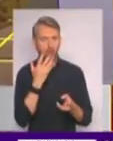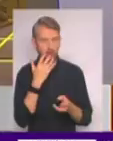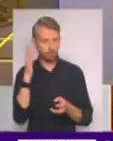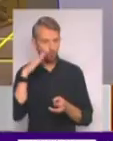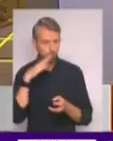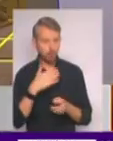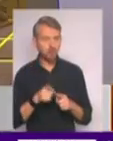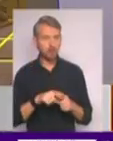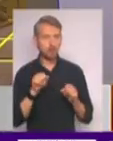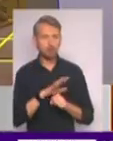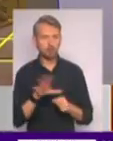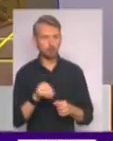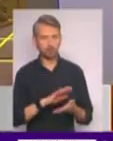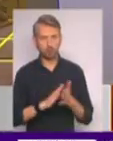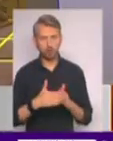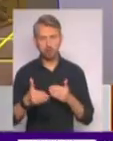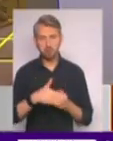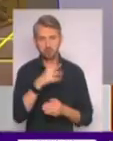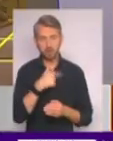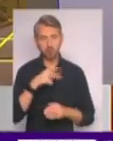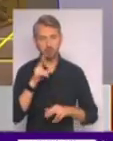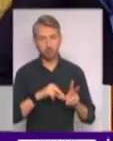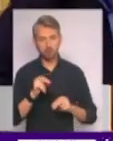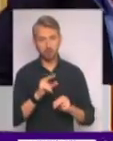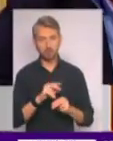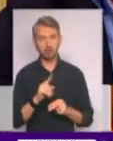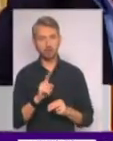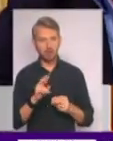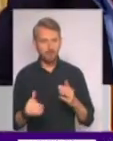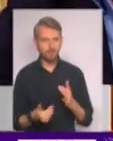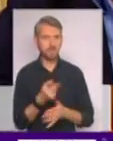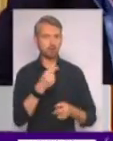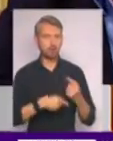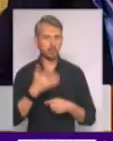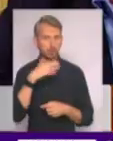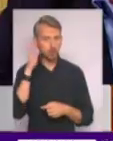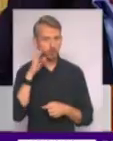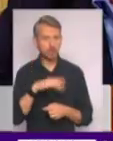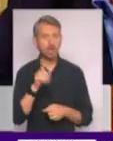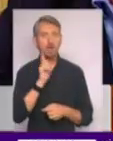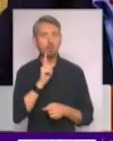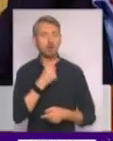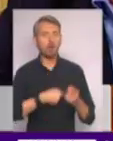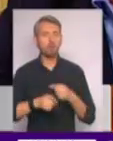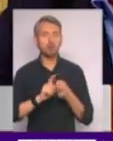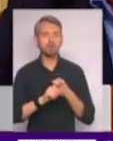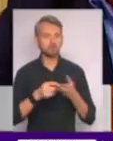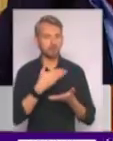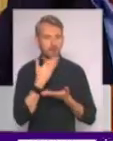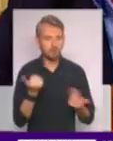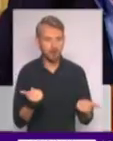ситуацію. Найближчим часом, я сподіваюся, на відновлення, по крайній мірі, поки зворотньої реакції немає з